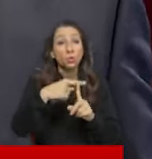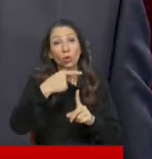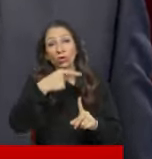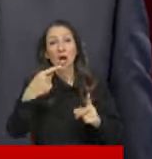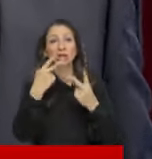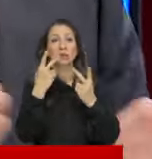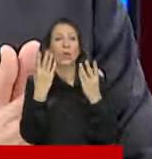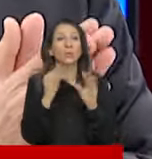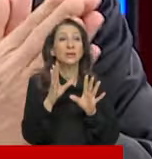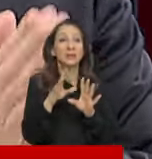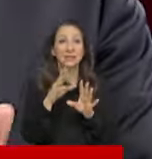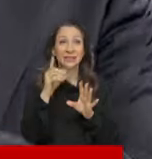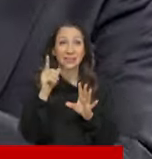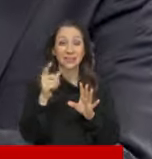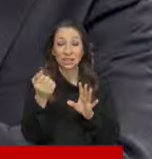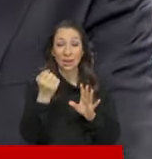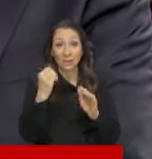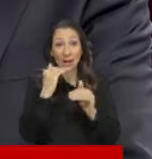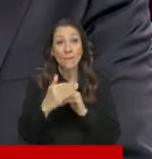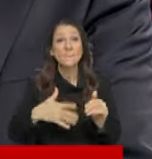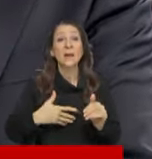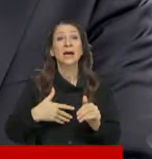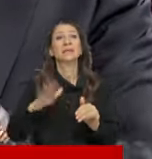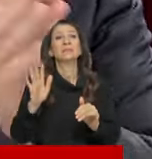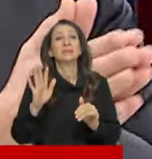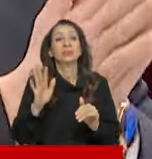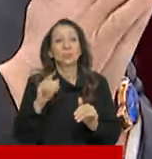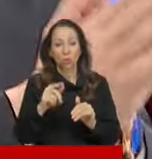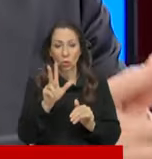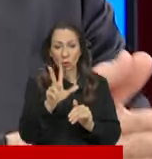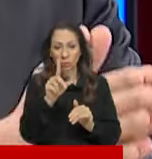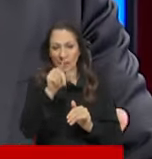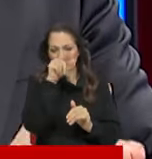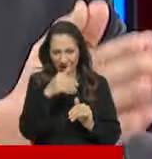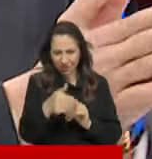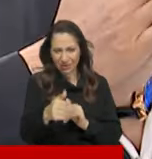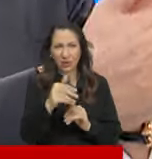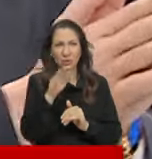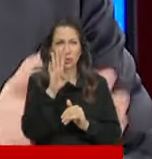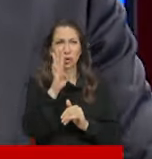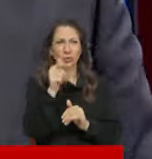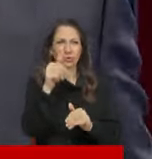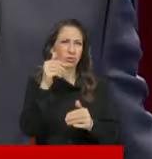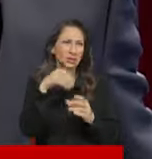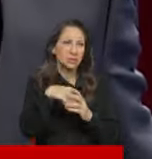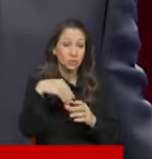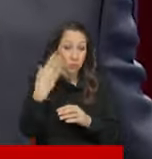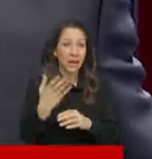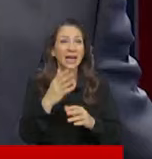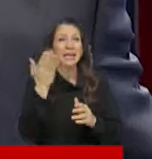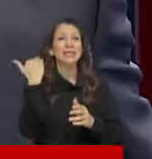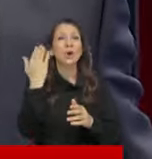olumsuz açıklama olmadı o yüzden de evet bce halkı merak etmesin şurada 31 Mart geliyor ve 31 Mart sonrası